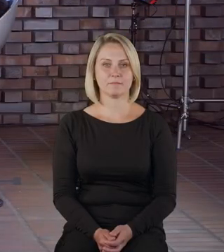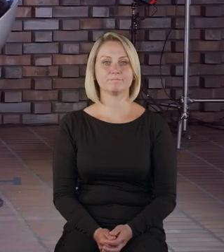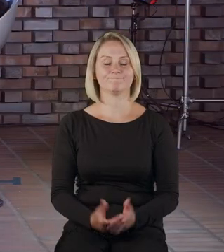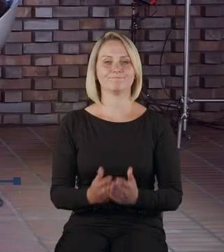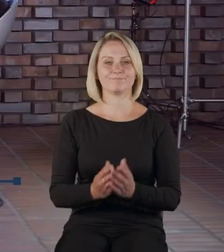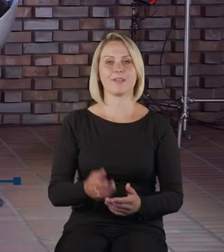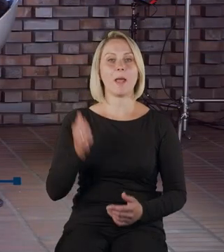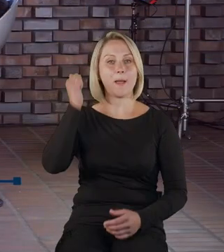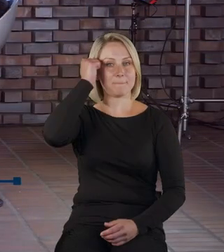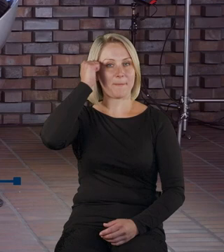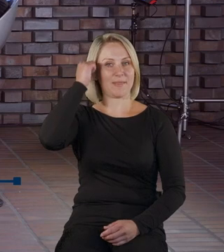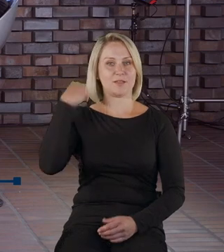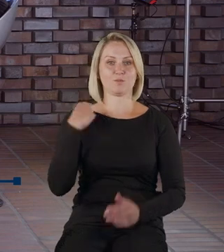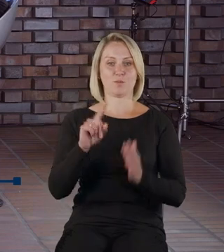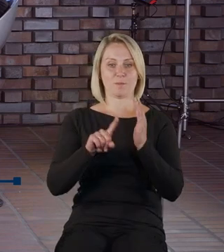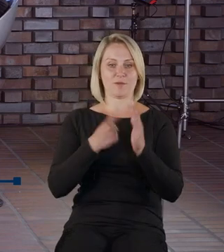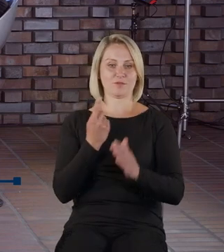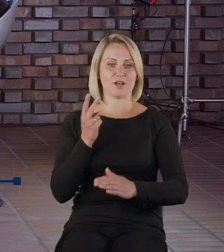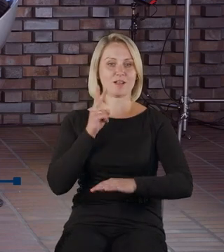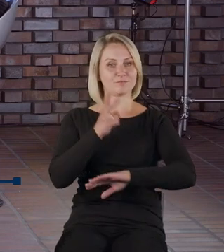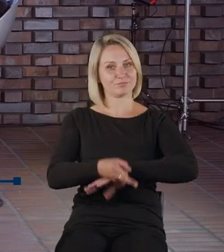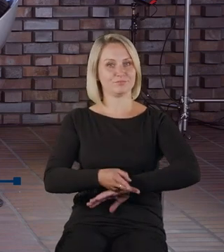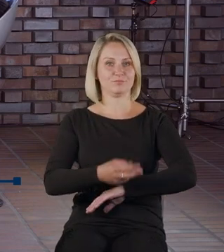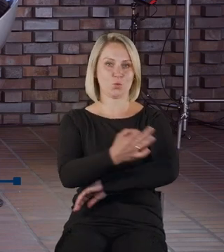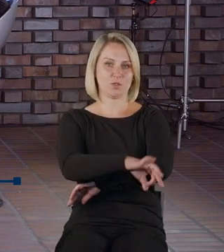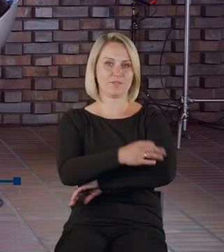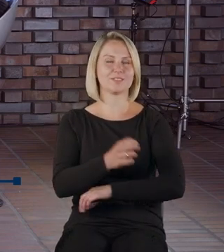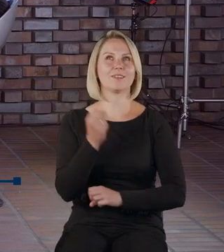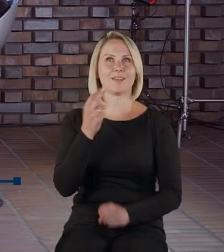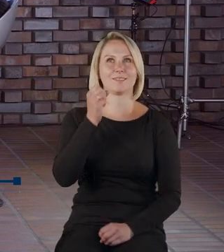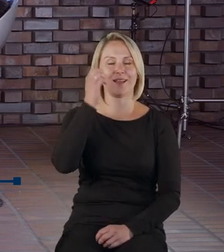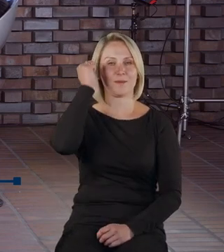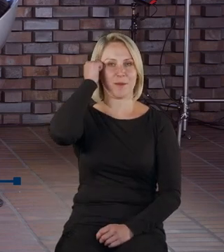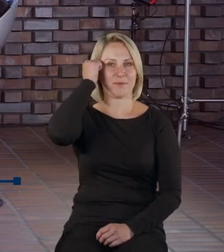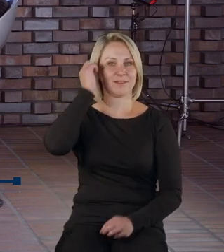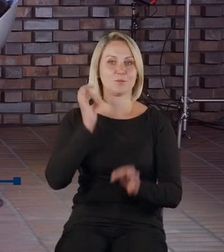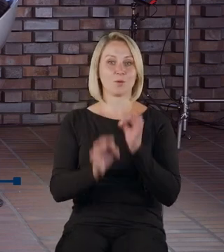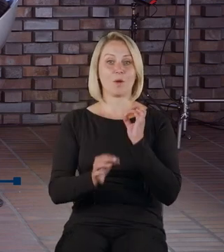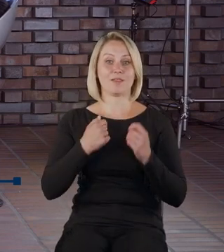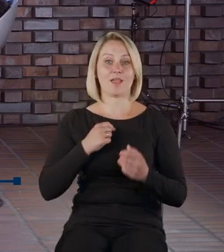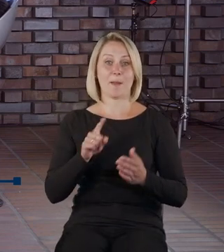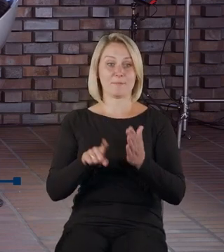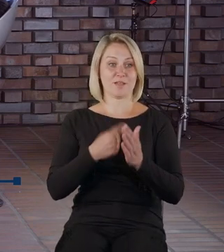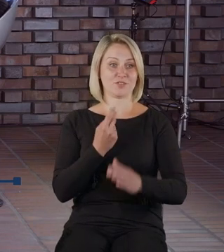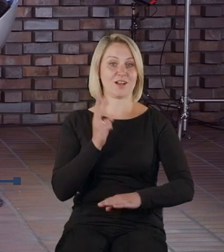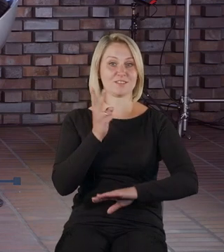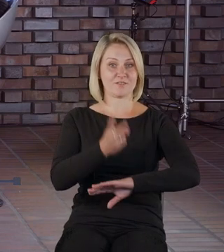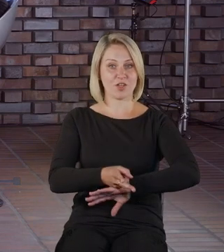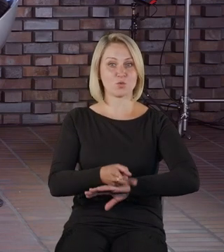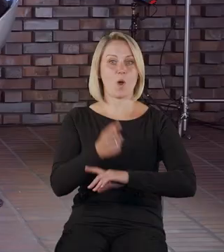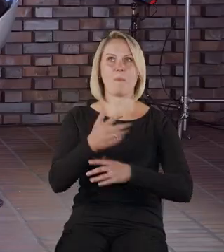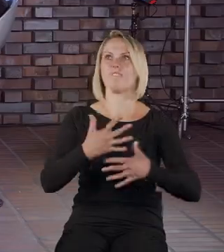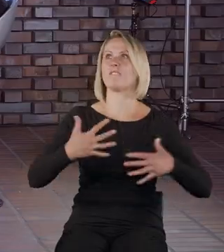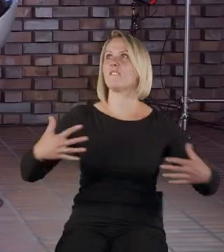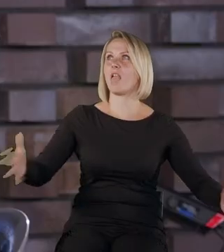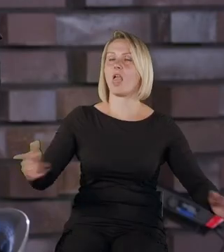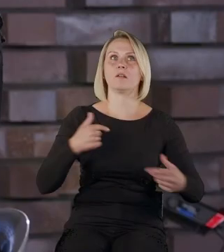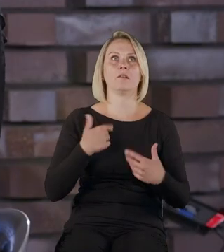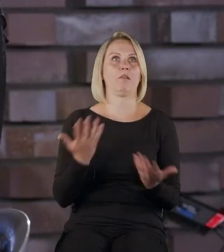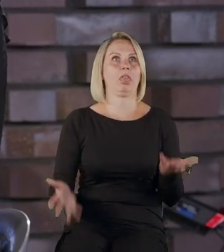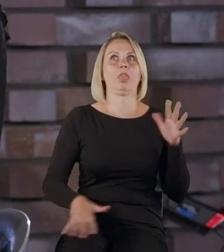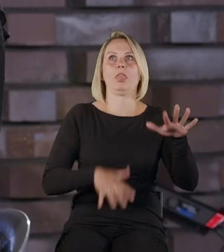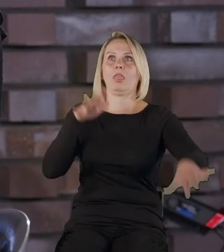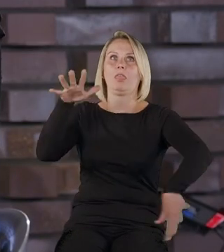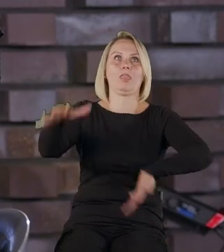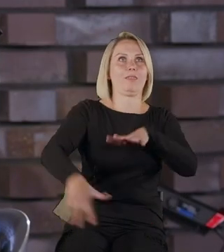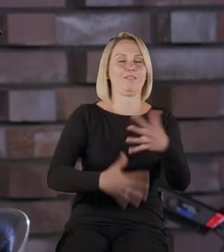Gosiu, pamiętasz swoje pierwsze dni na Uniwersytecie Śląskim? Pamiętam, oczywiście. Jak pierwszy raz weszłam na swój wydział, który jest naprawdę duży, to w ogóle nie mogłam się